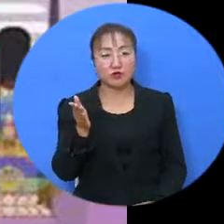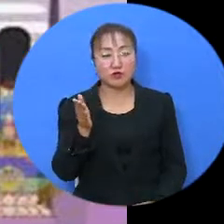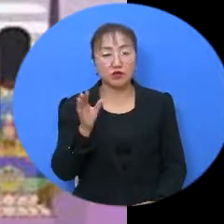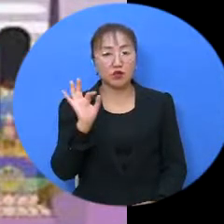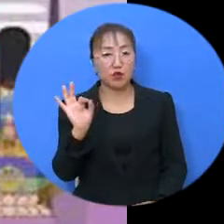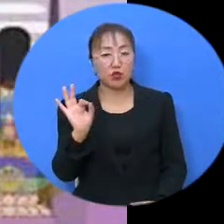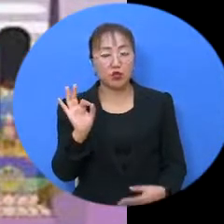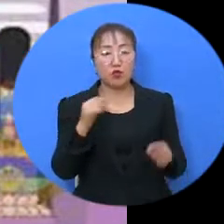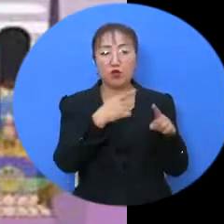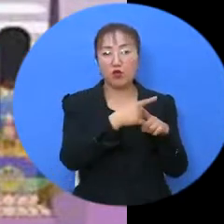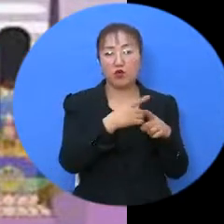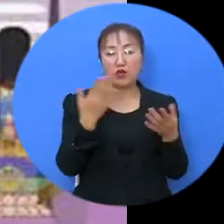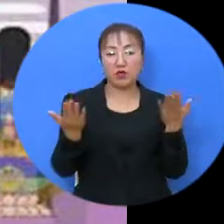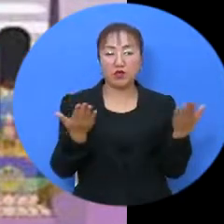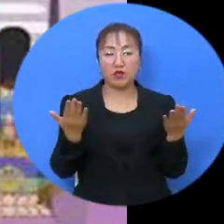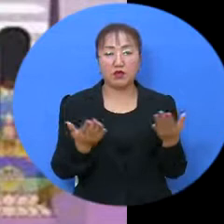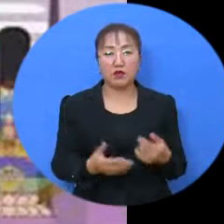үү буруу юу хүүхдүүд ээ?